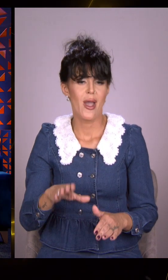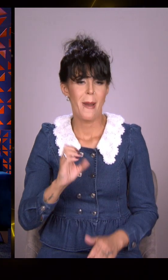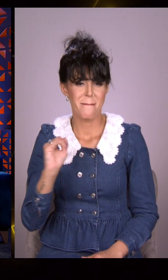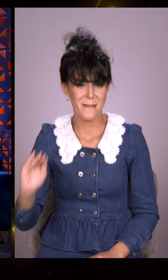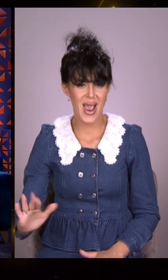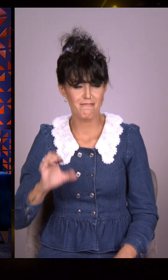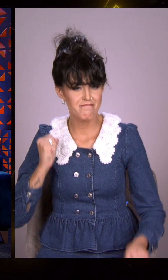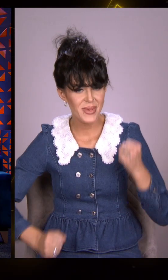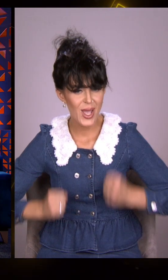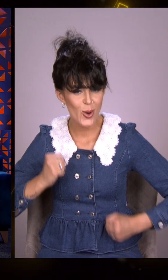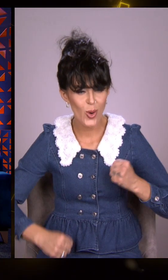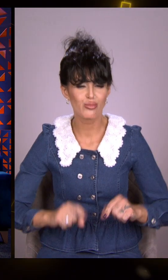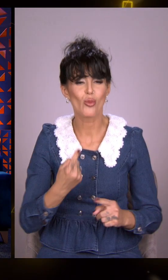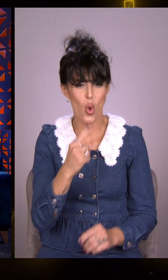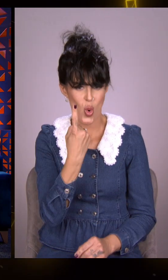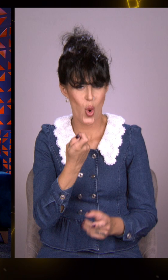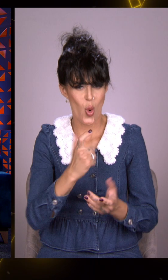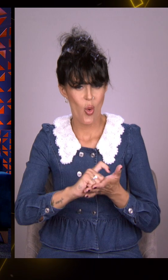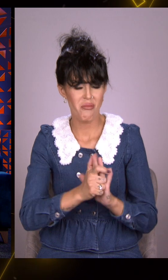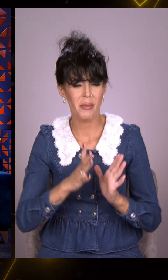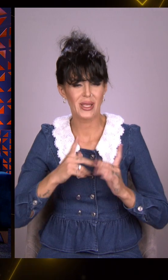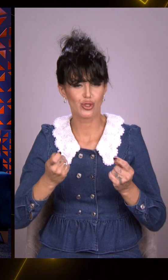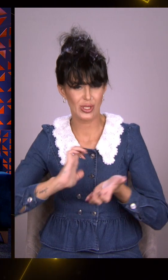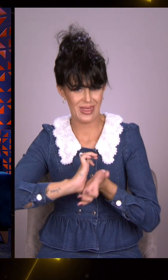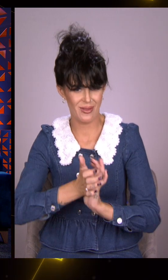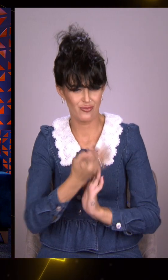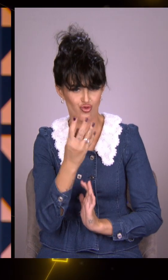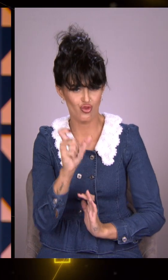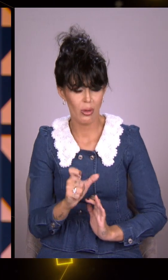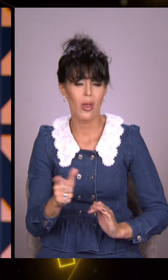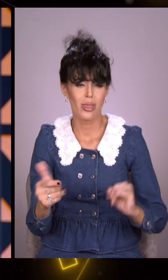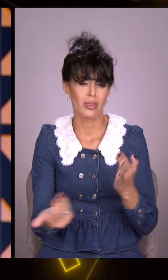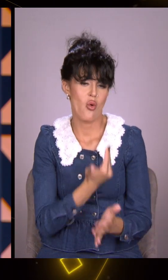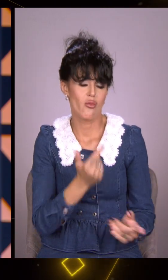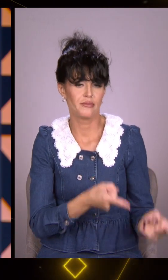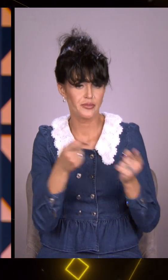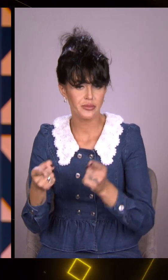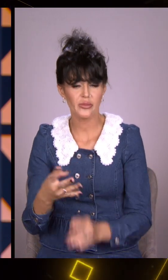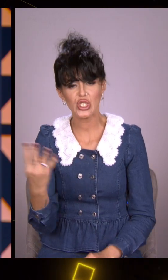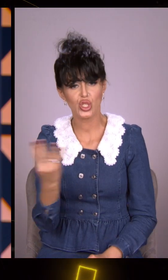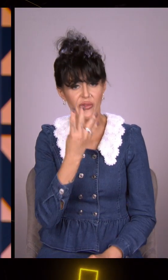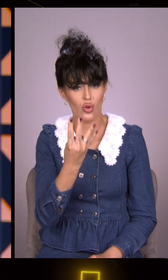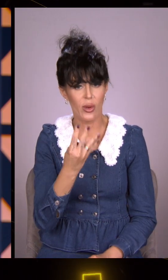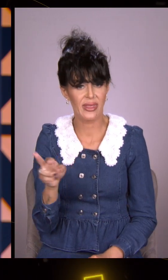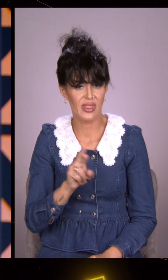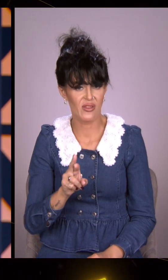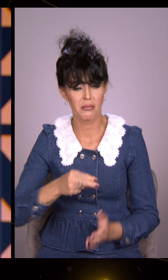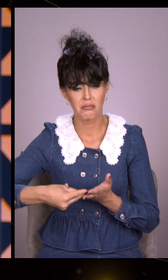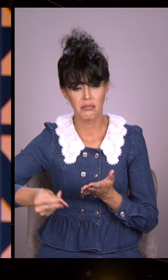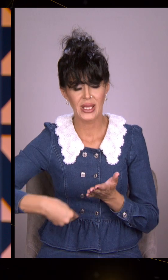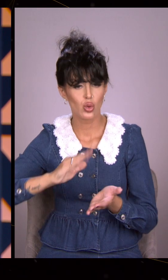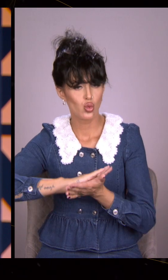в однокімнатній нам було трохи. В чотирьох тіснувато. Так. 4 січня вони підписали умову.